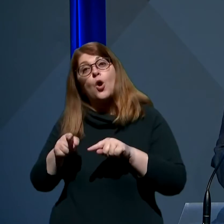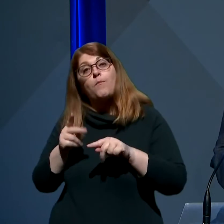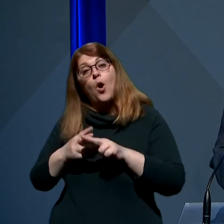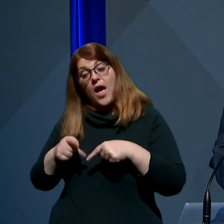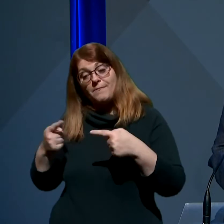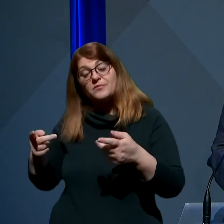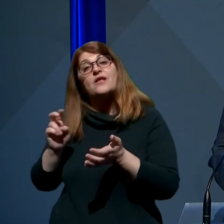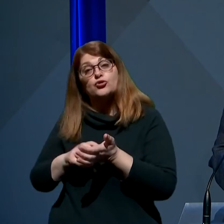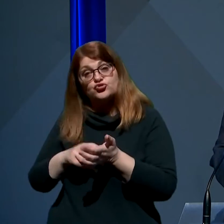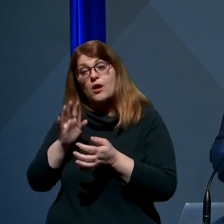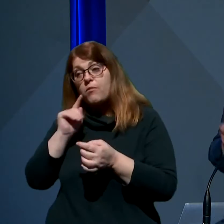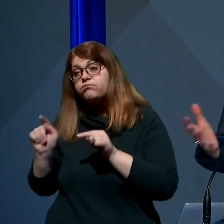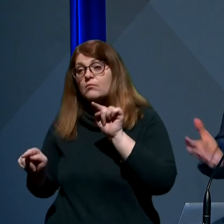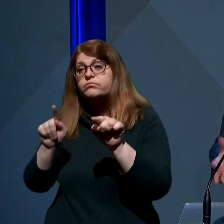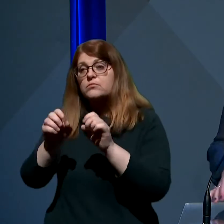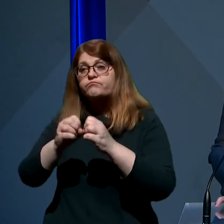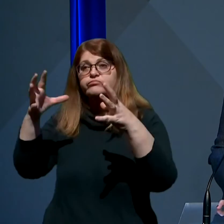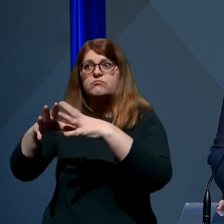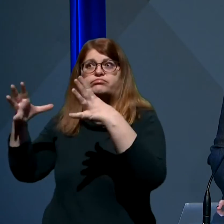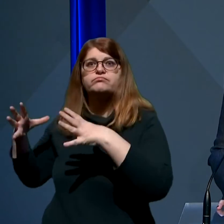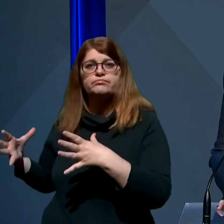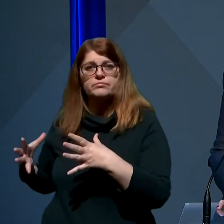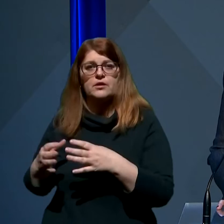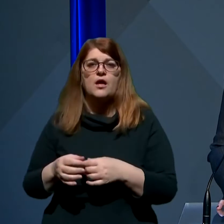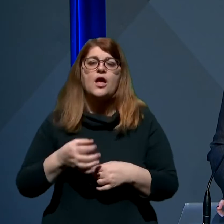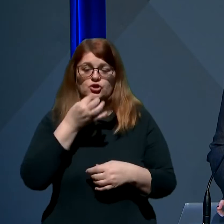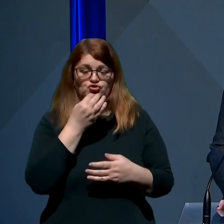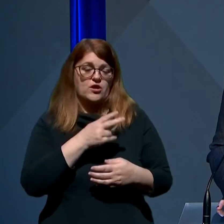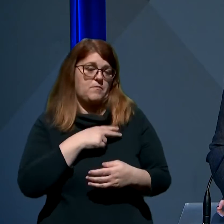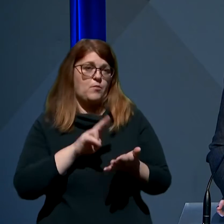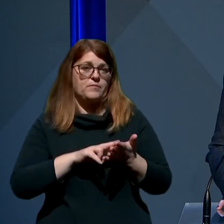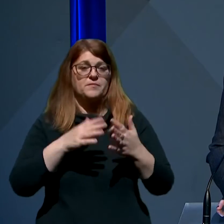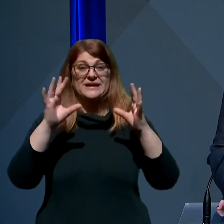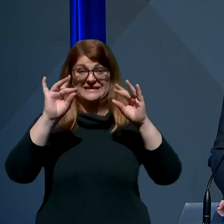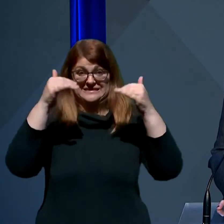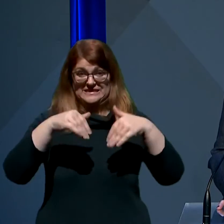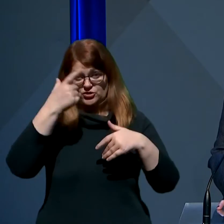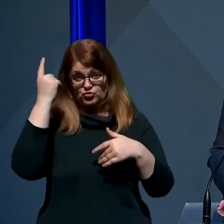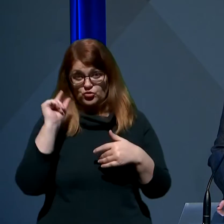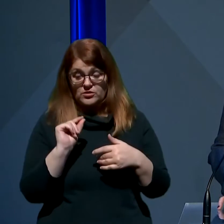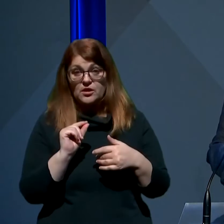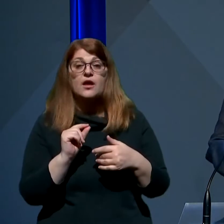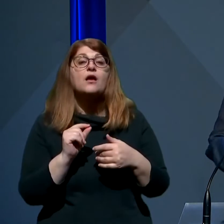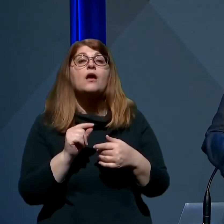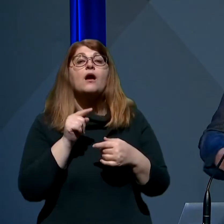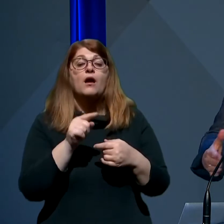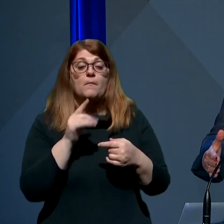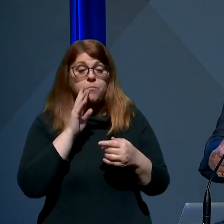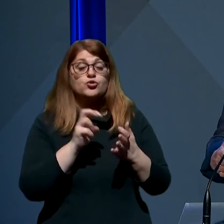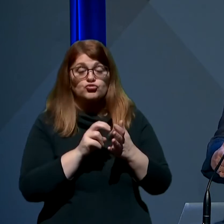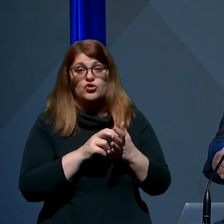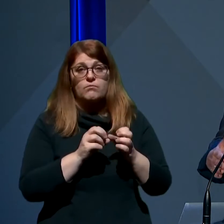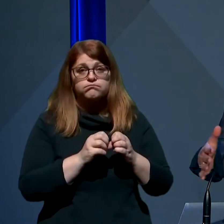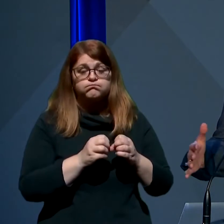posamezne izbruhe. Če imamo recimo 10.000 ljudi v populaciji, si lahko predstavljate, da bodo ti izbruhi. Del bo